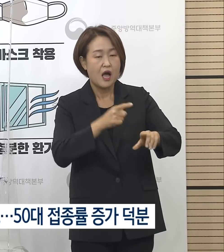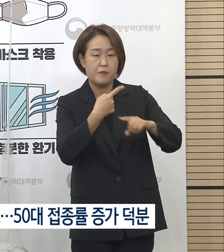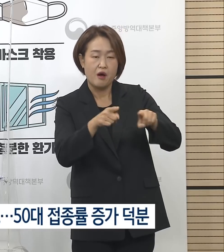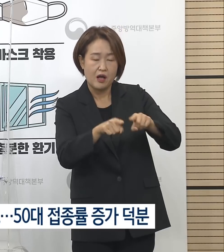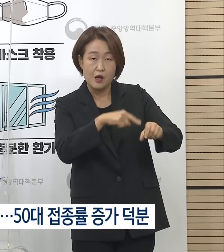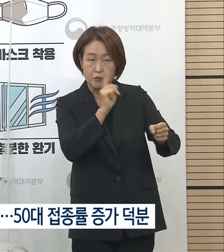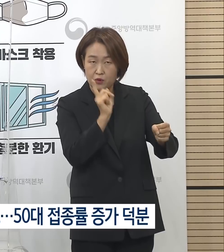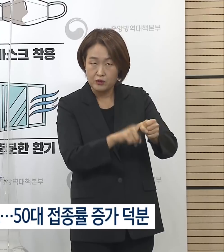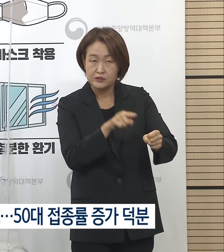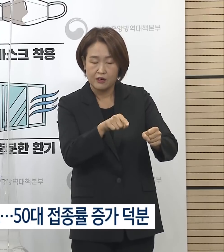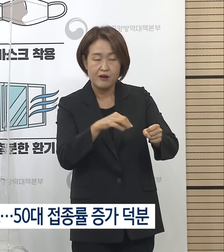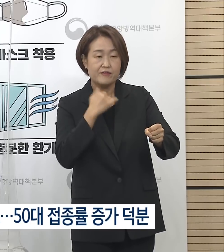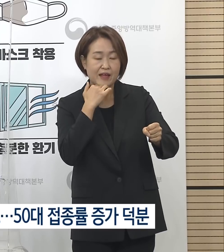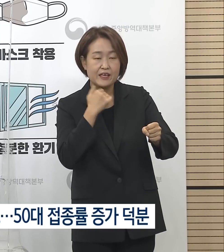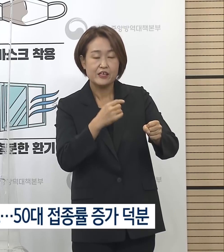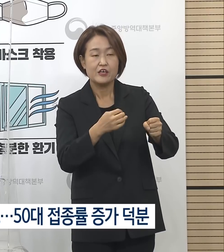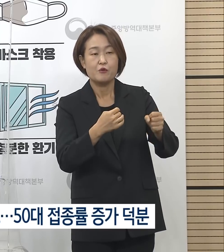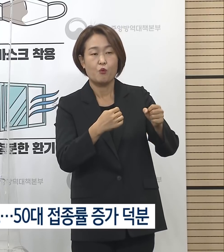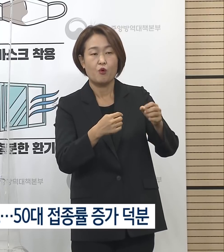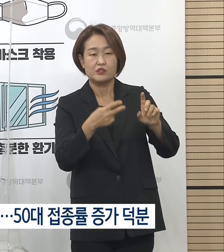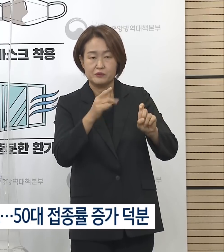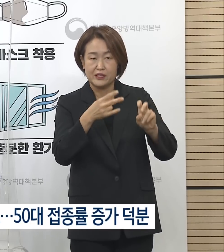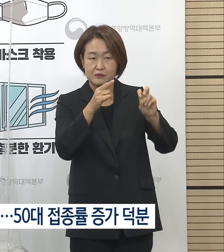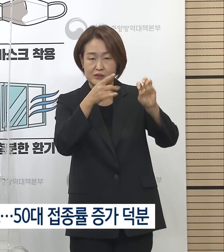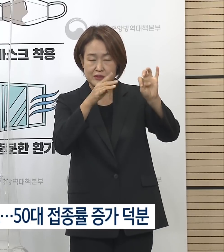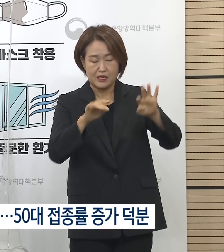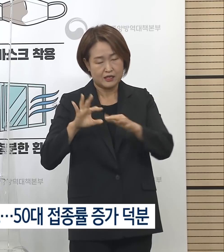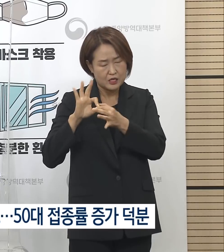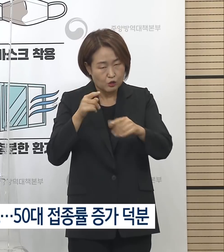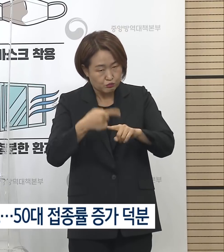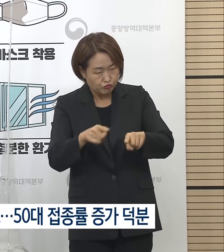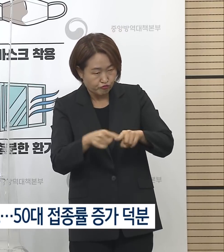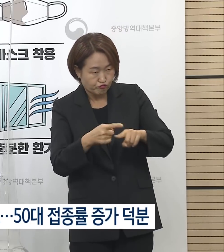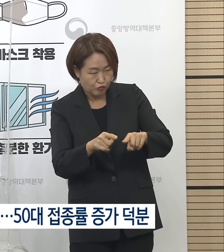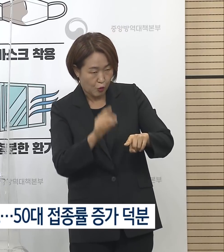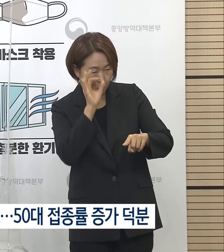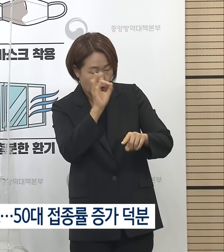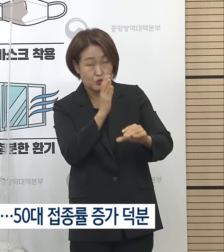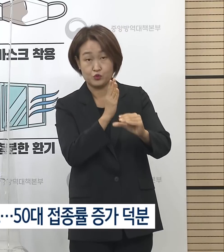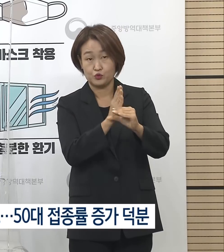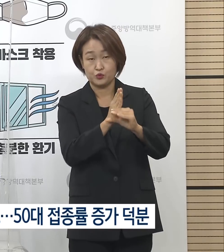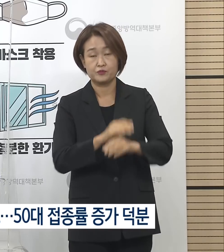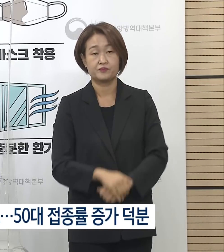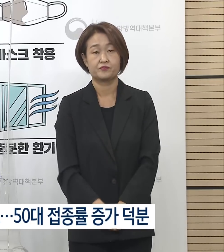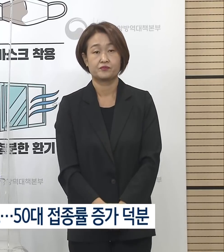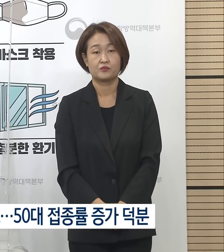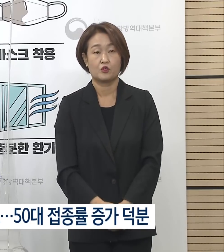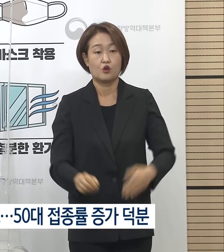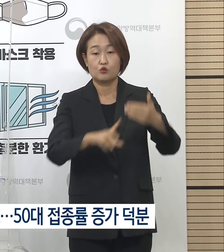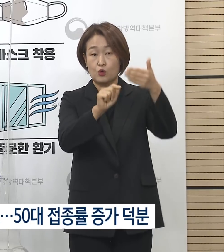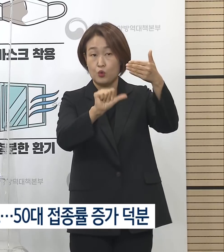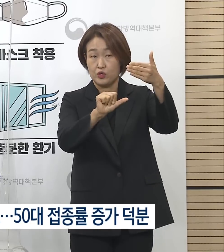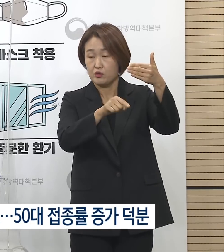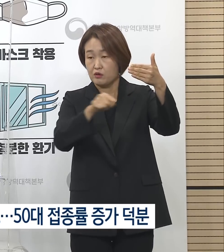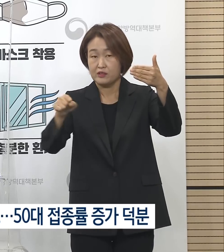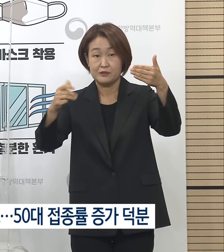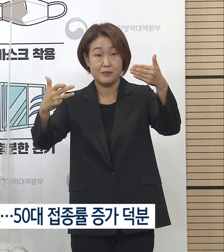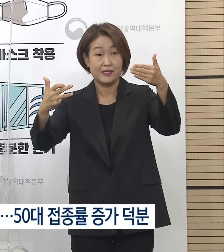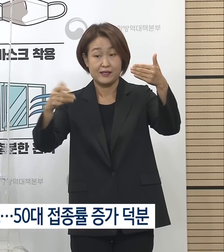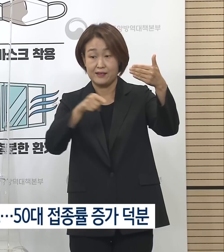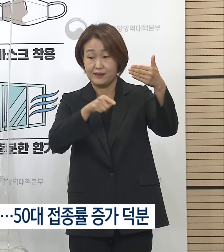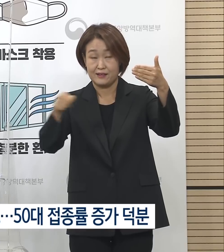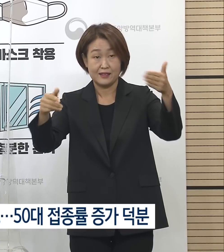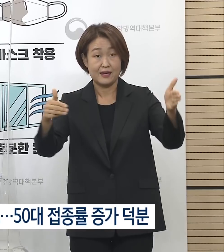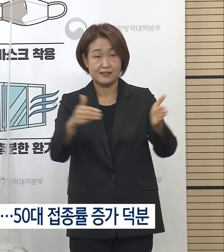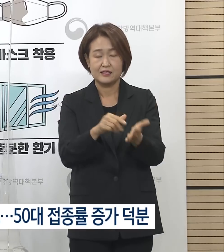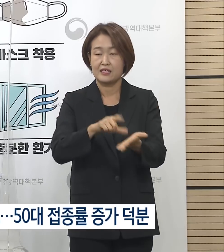목적으로 확진자의 연령대별 예방접종력 현황을 분석해서 제공하고 있습니다. 9월 5일부터 9월